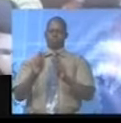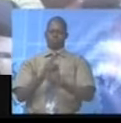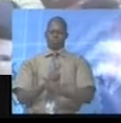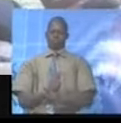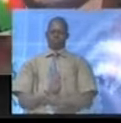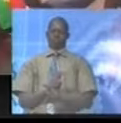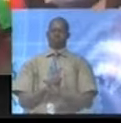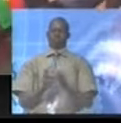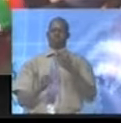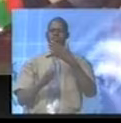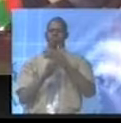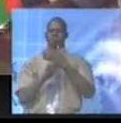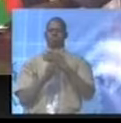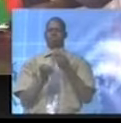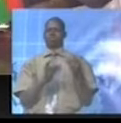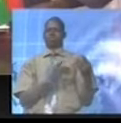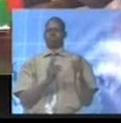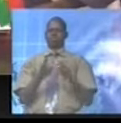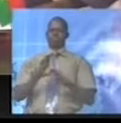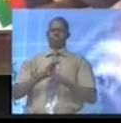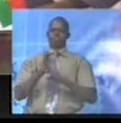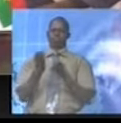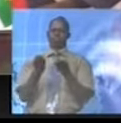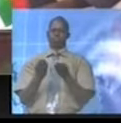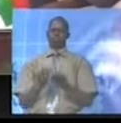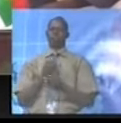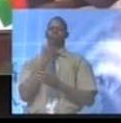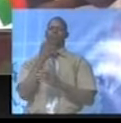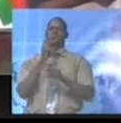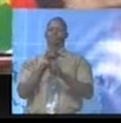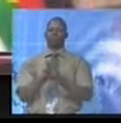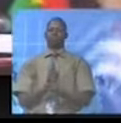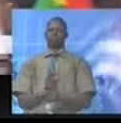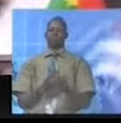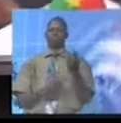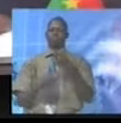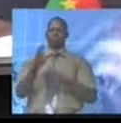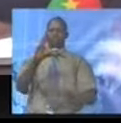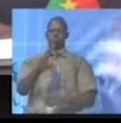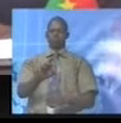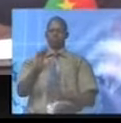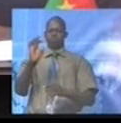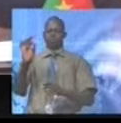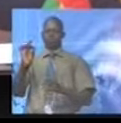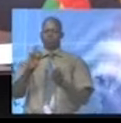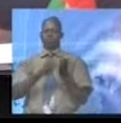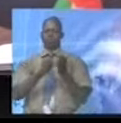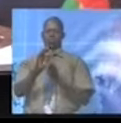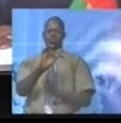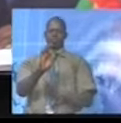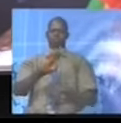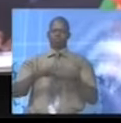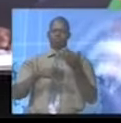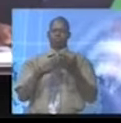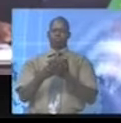financement de l'économie. Destiné à couvrir les besoins imprévus, cet avenant porte donc à 37 milliards de francs CFA, le total